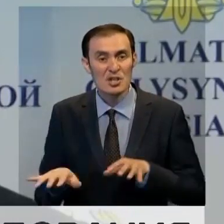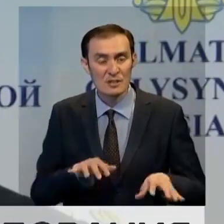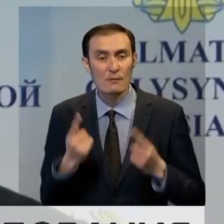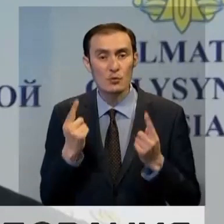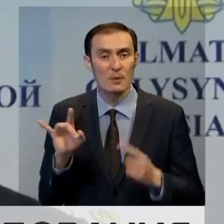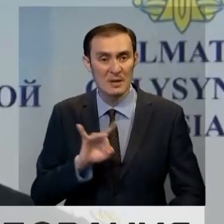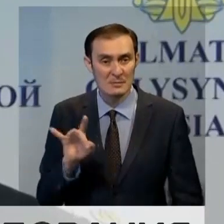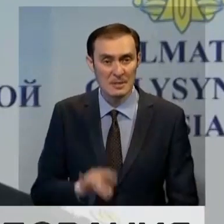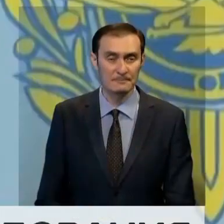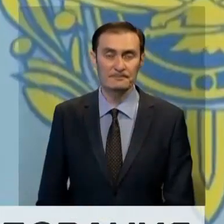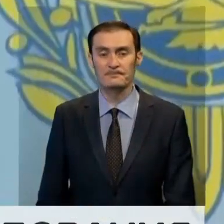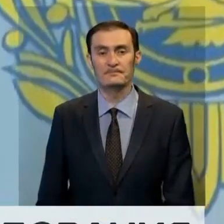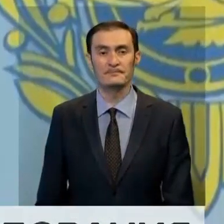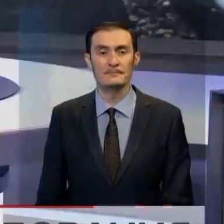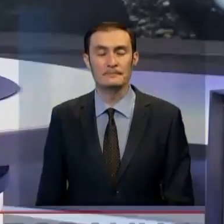крупном размере.